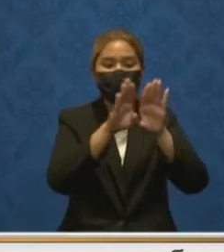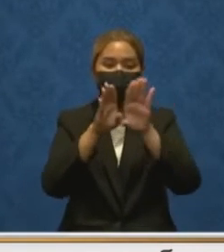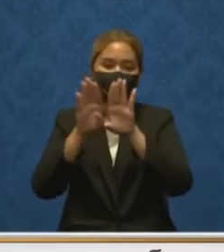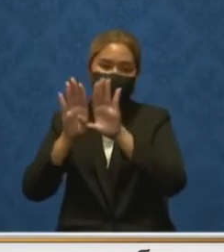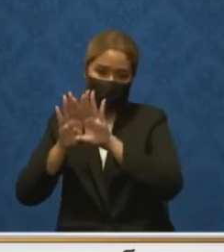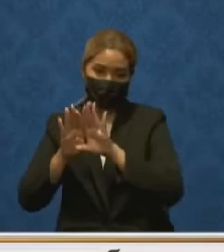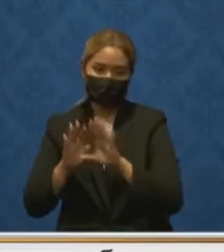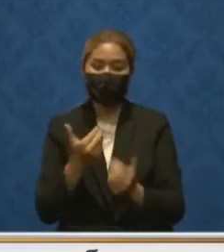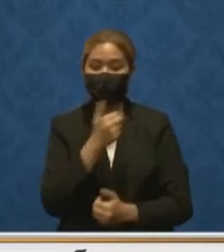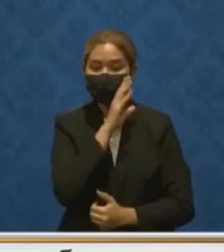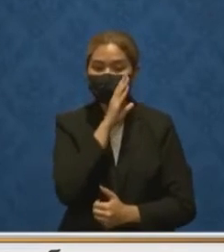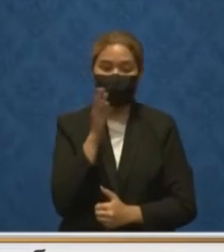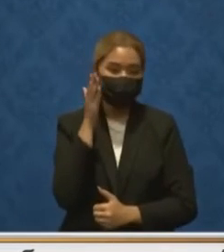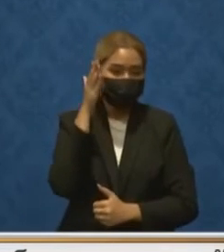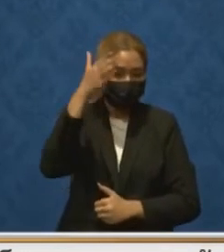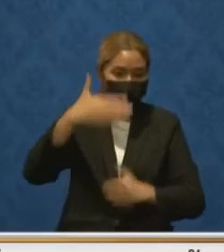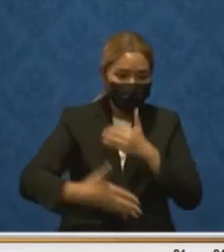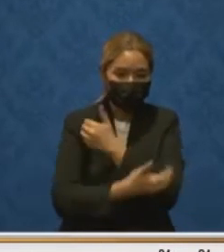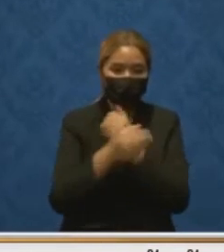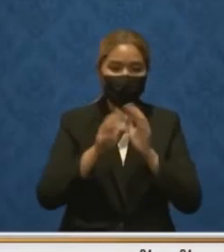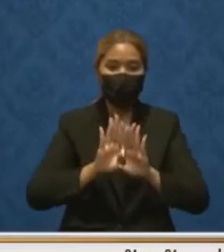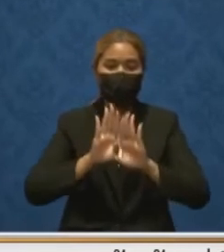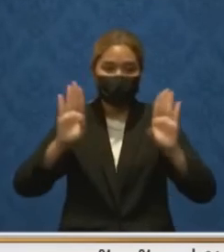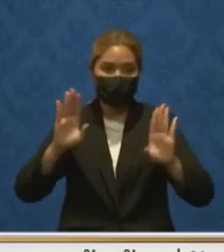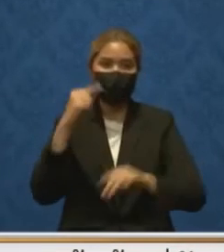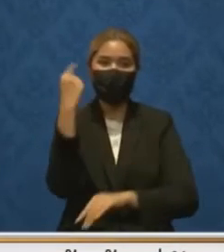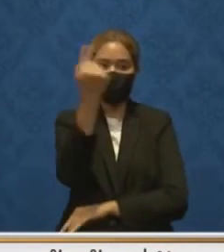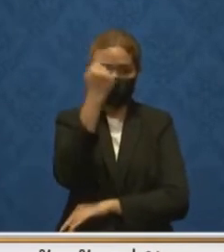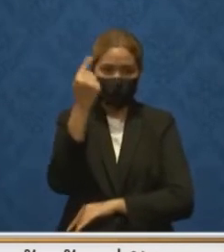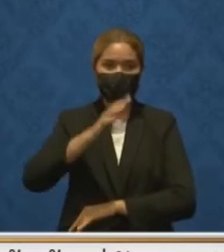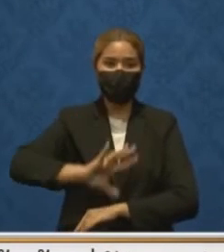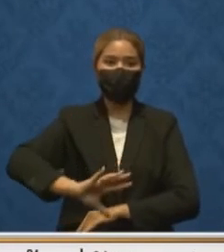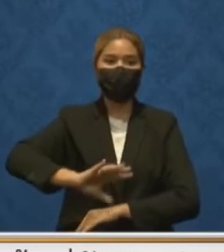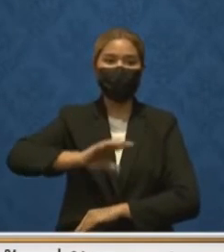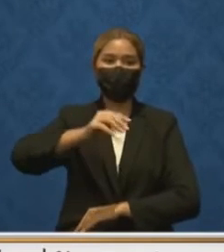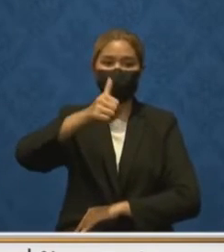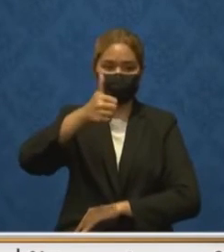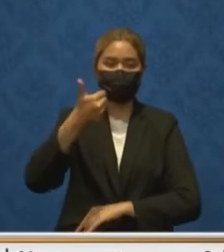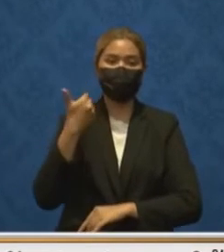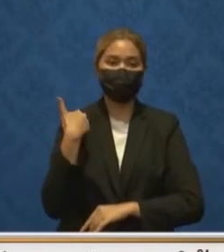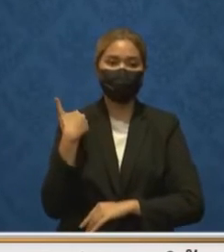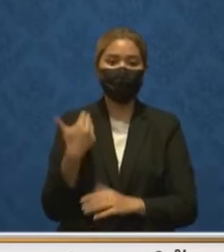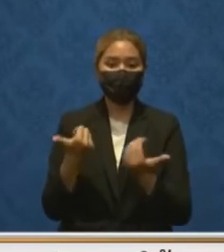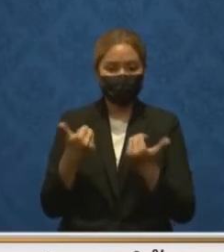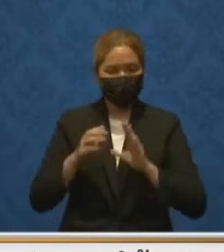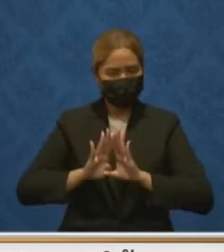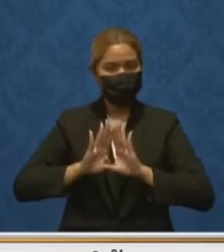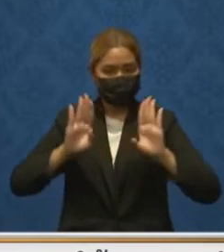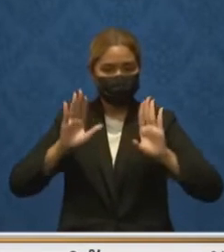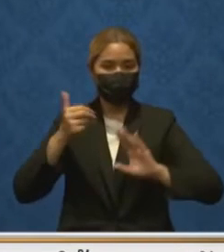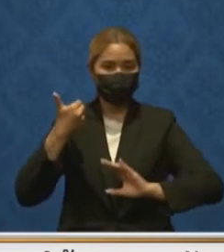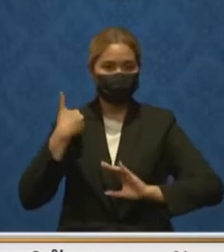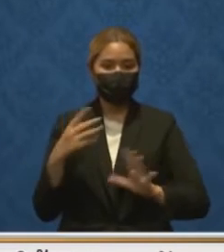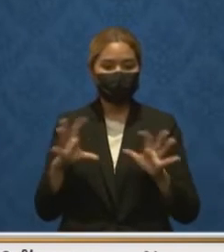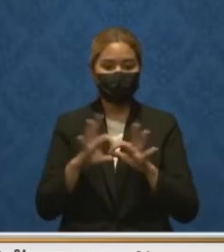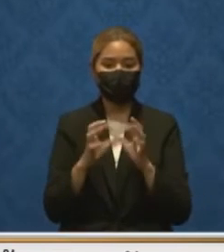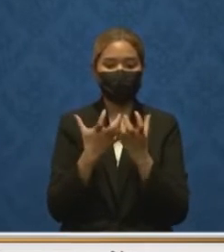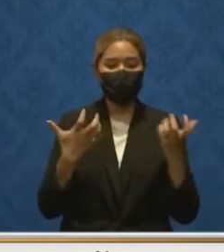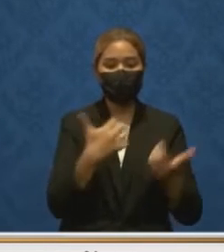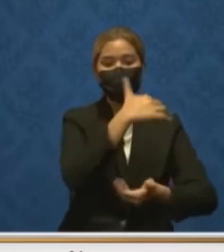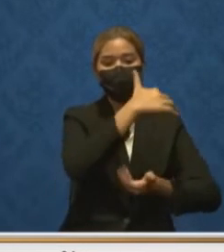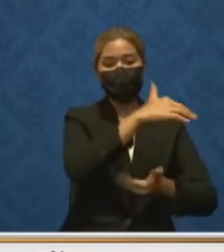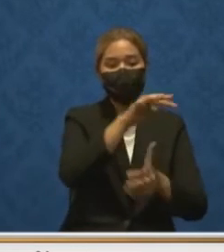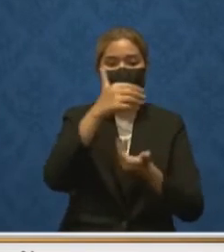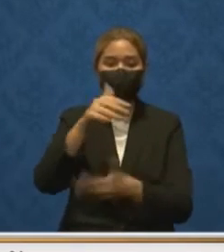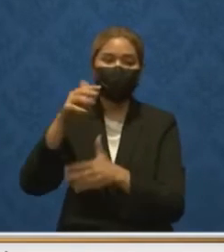ไยก็ลกเดินได้ทันทีเหมอนกที่เราได้เริ่มต้นแล้วตอนนี้แต่สำหรับการส่ออกถ้าบอกว่าเครื่องยน